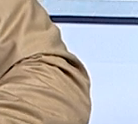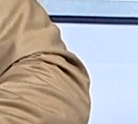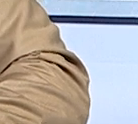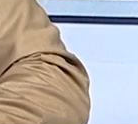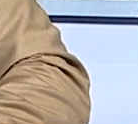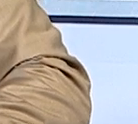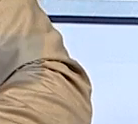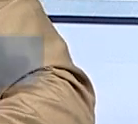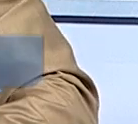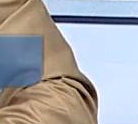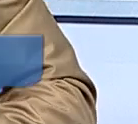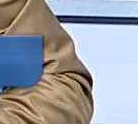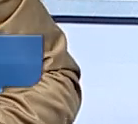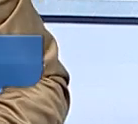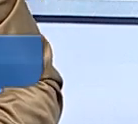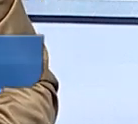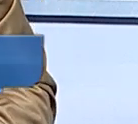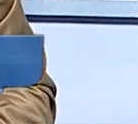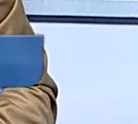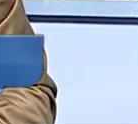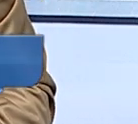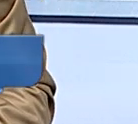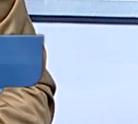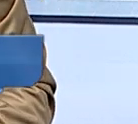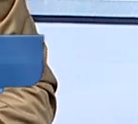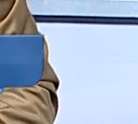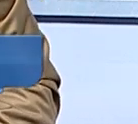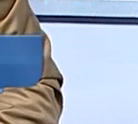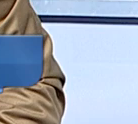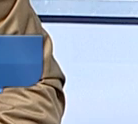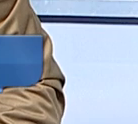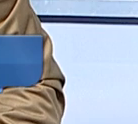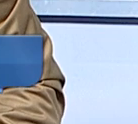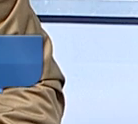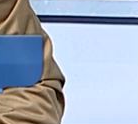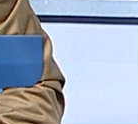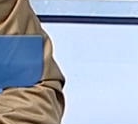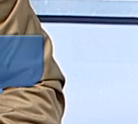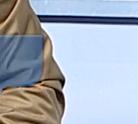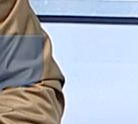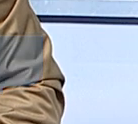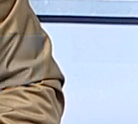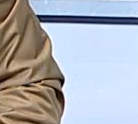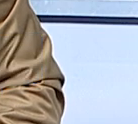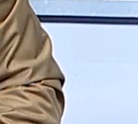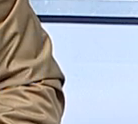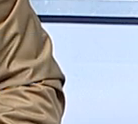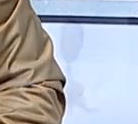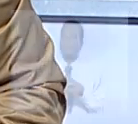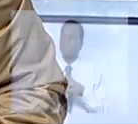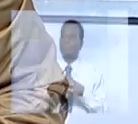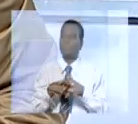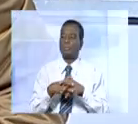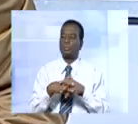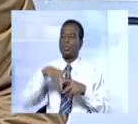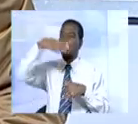Mesdames et messieurs, bienvenue et merci de regarder RTI 1. Dans l'actualité ivoirienne, suite à l'effondrement de nombreux immeubles dans le